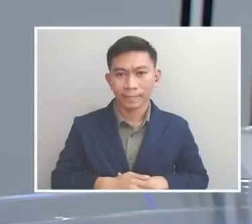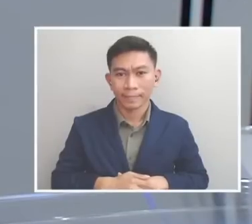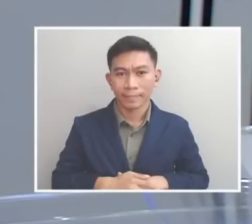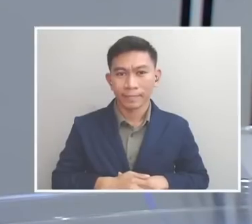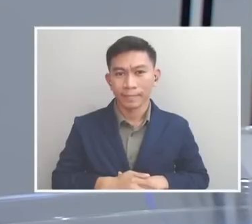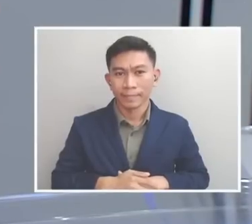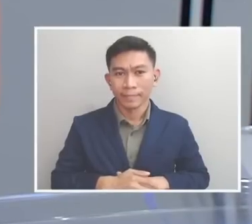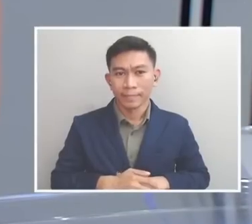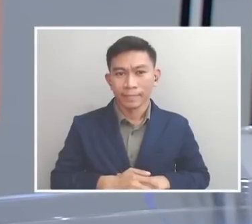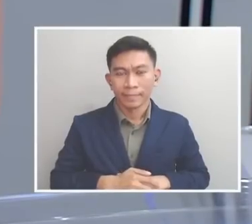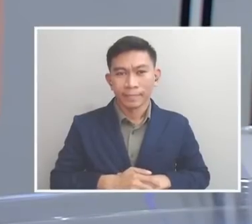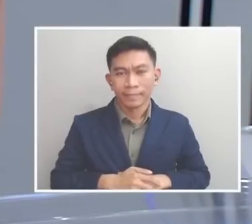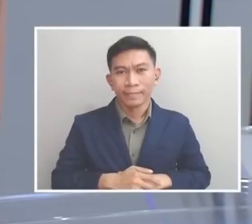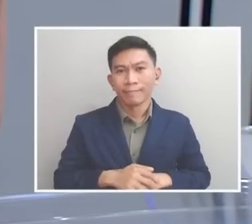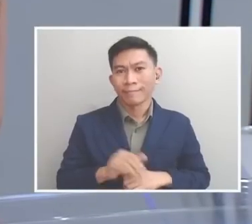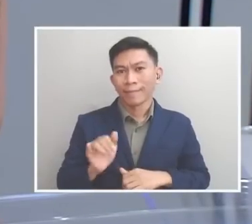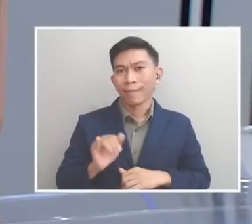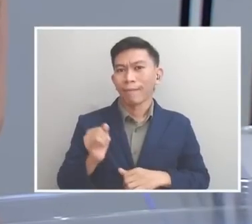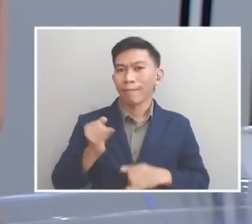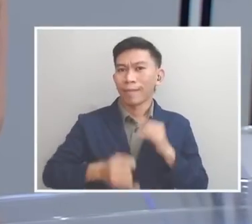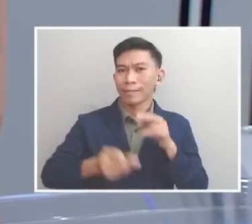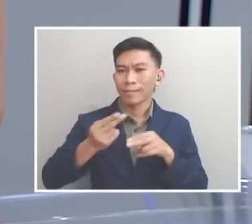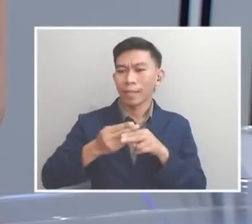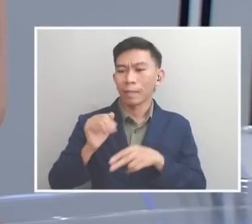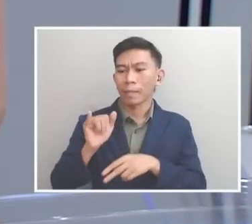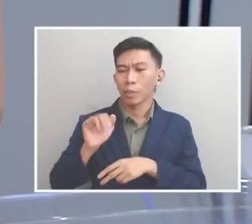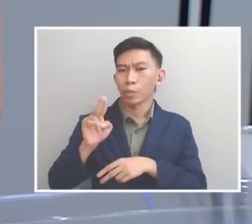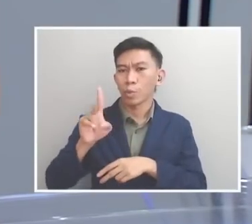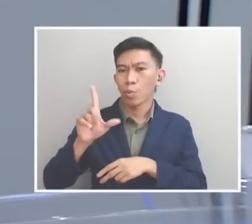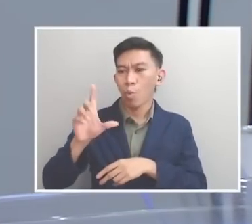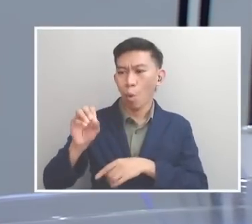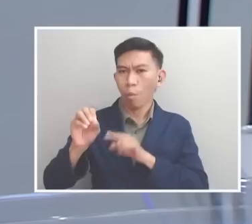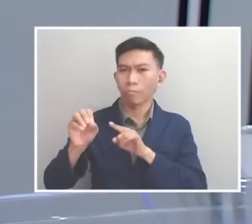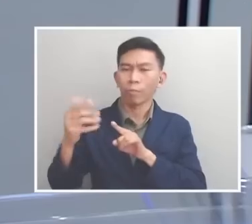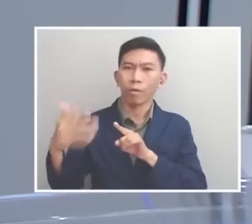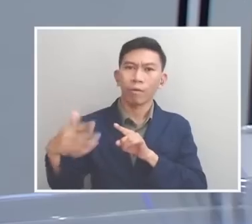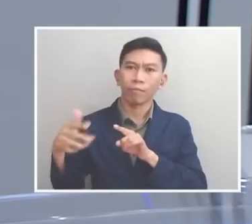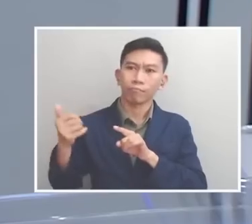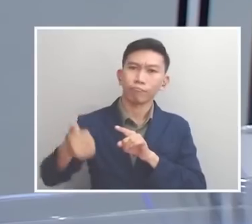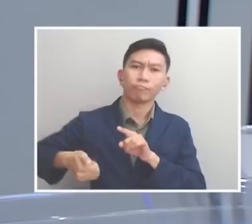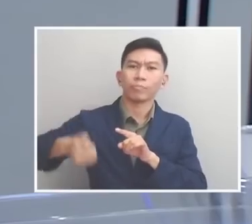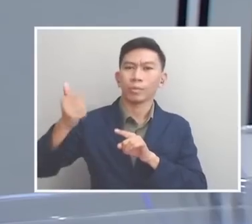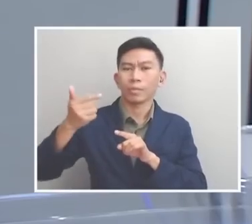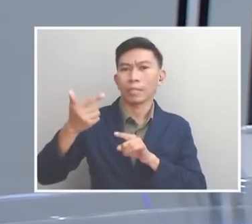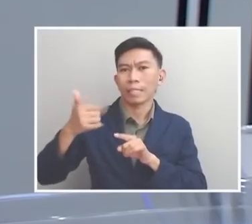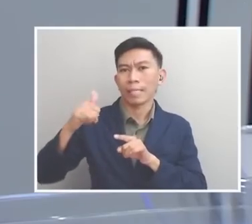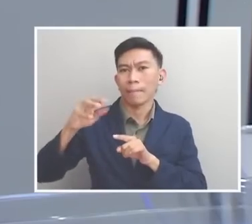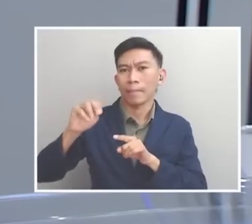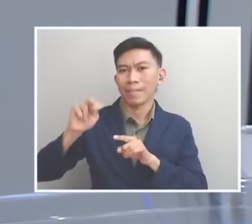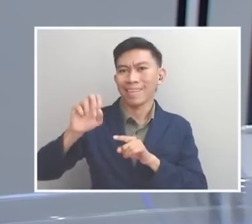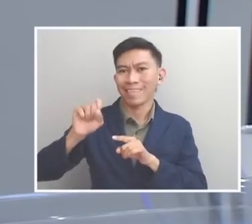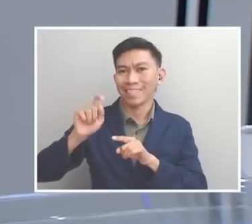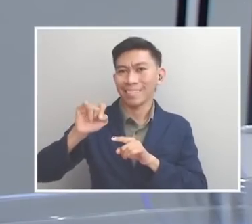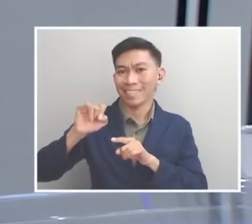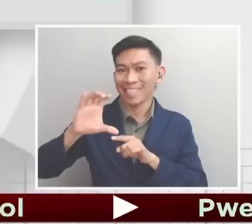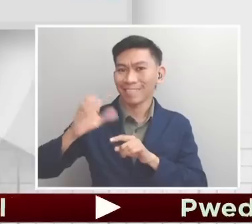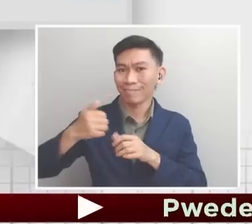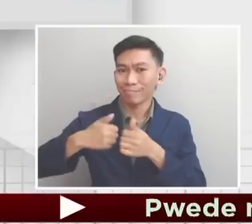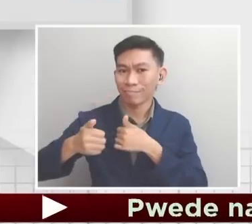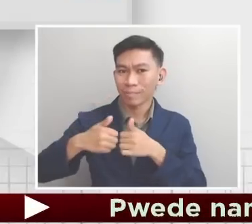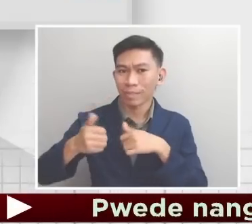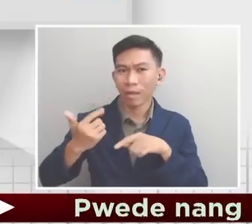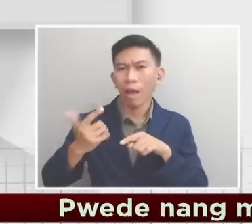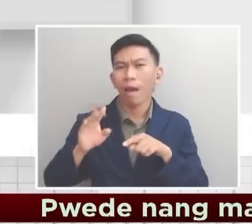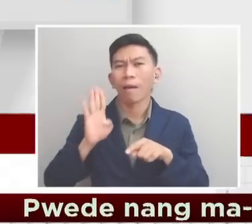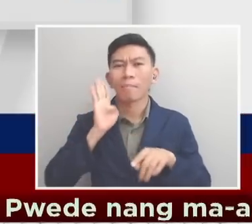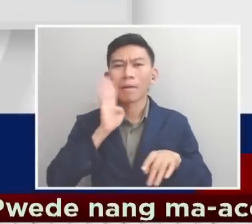Isa pang yulo ang gumagawa na rin ng sariling pangalan sa mundo ng gymnastics. Siya ang 15 anyos na si Eldrew, ang kapatid ng